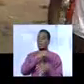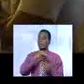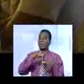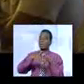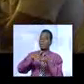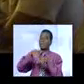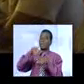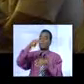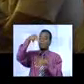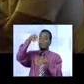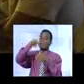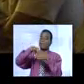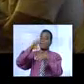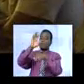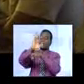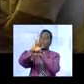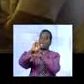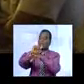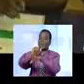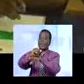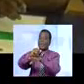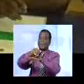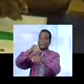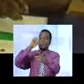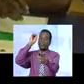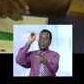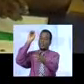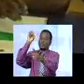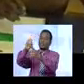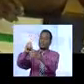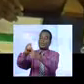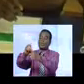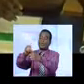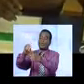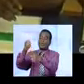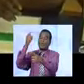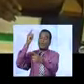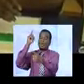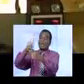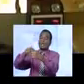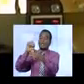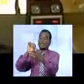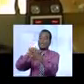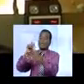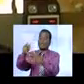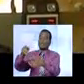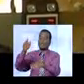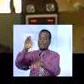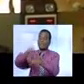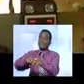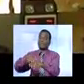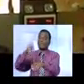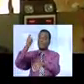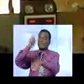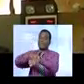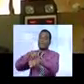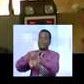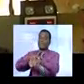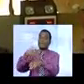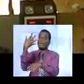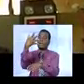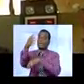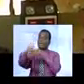Côte d'Ivoire. Les objectifs assignés aux partenaires privés sur une période probatoire de